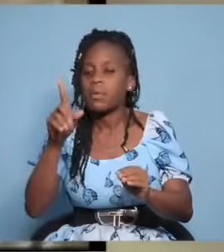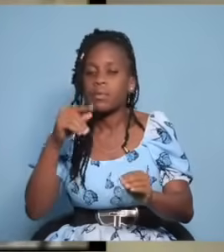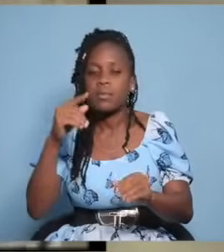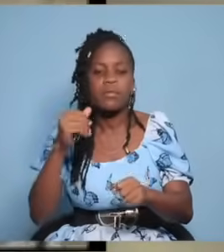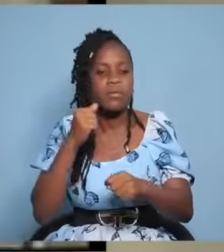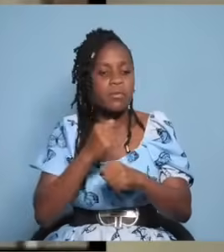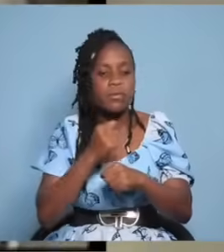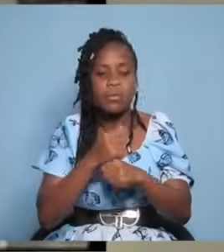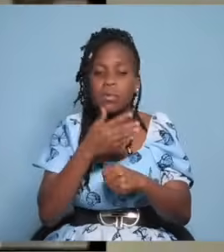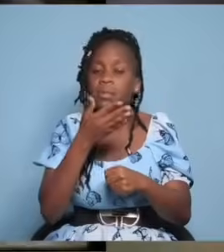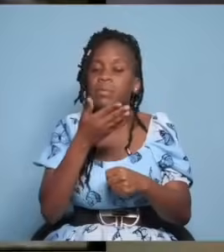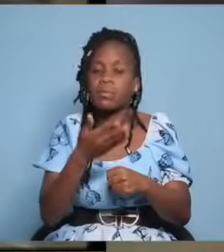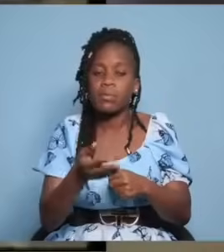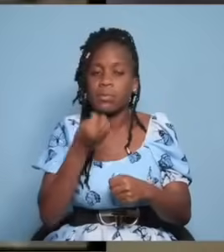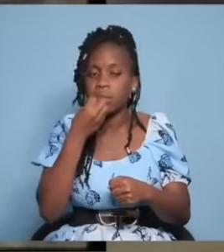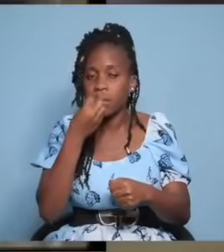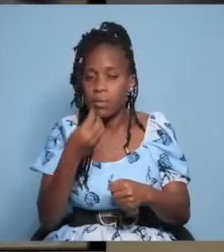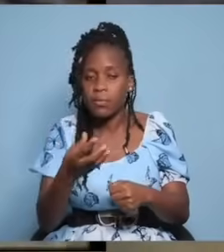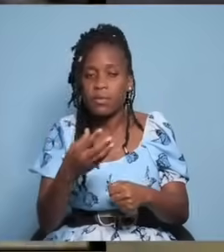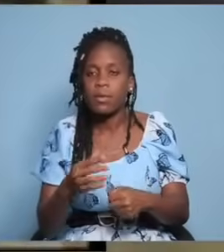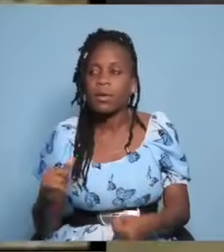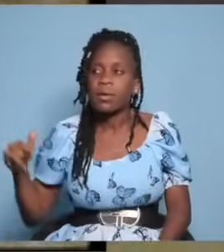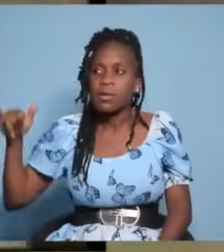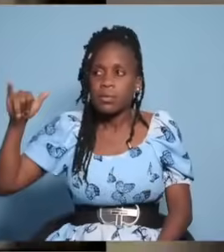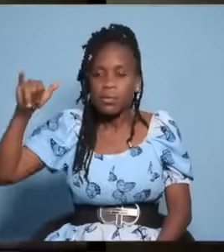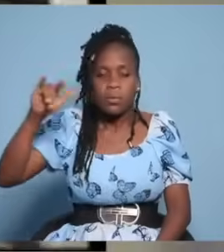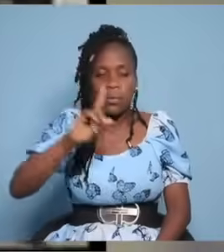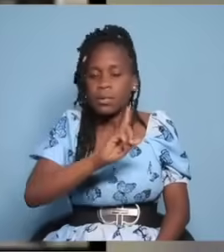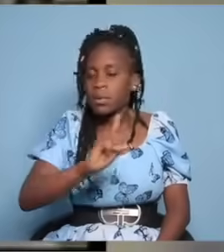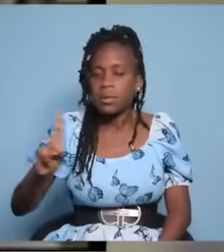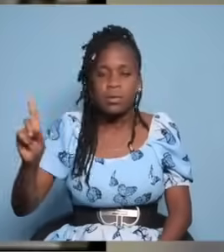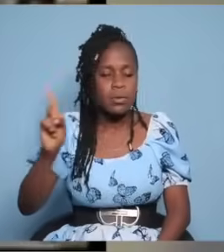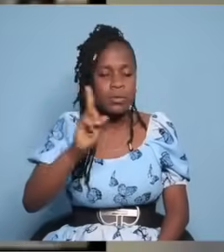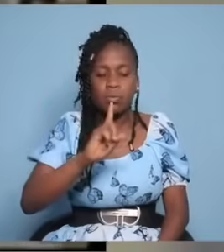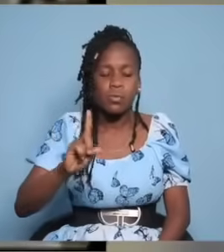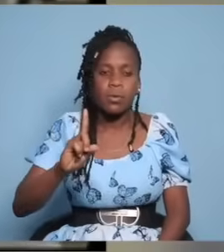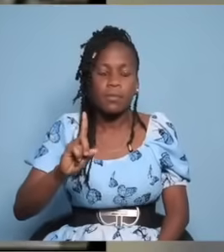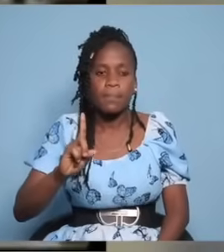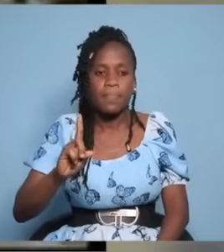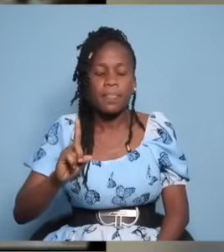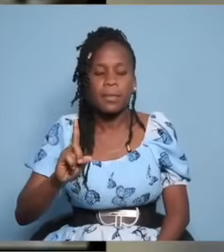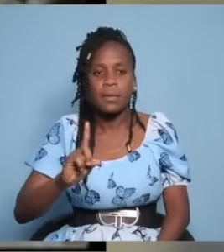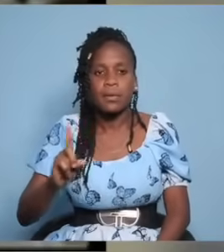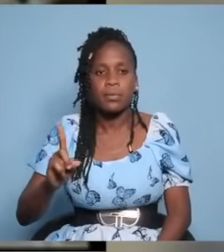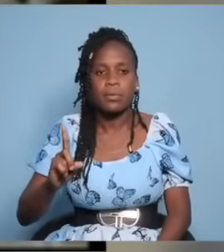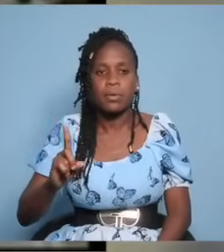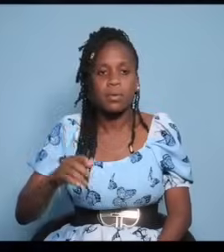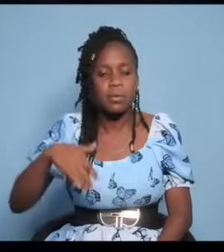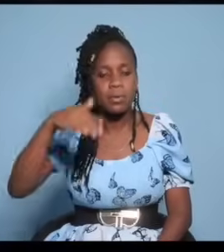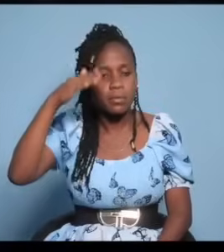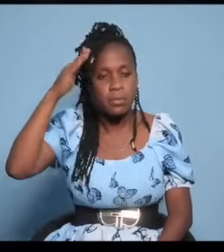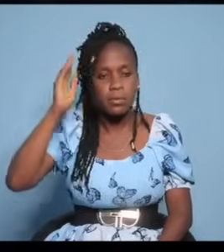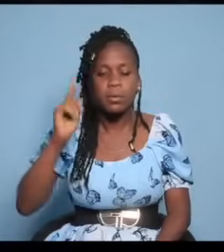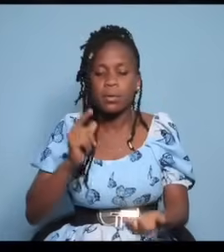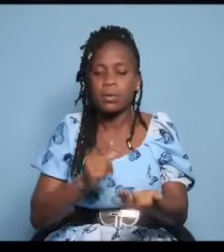kuna taarifa zinadai kwamba ile helikopta iliyotumika haikuwa helikopta ya serikali ya Uganda, wala haikuwa helikopta